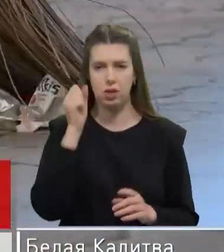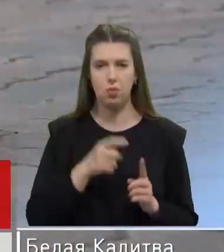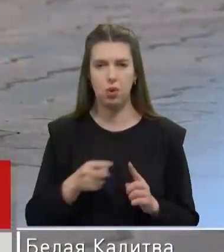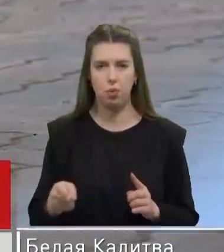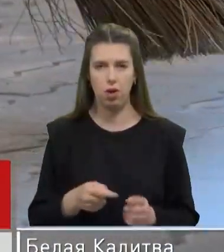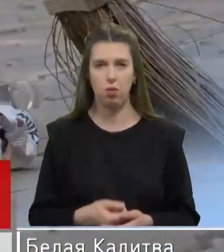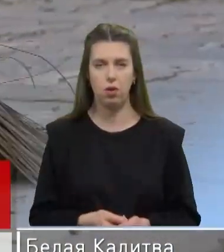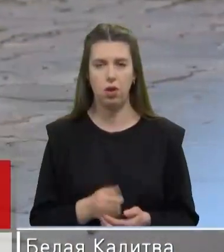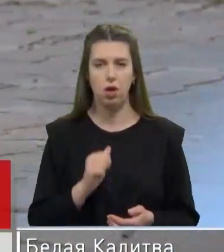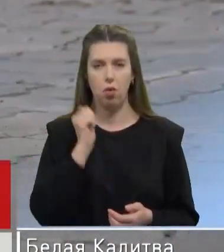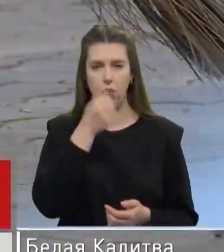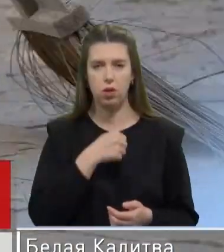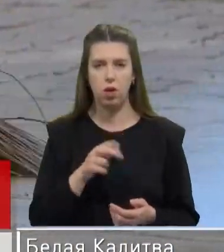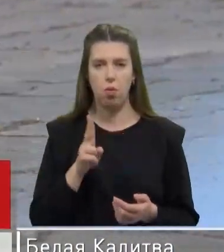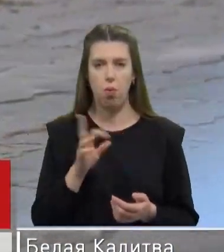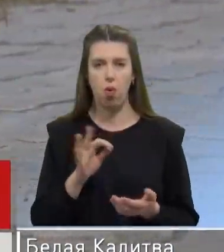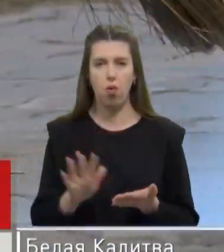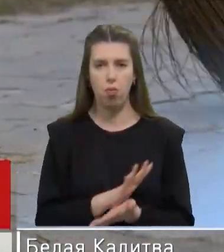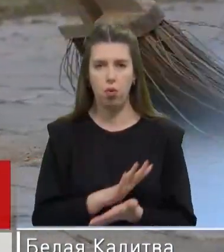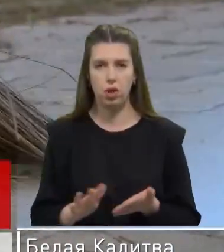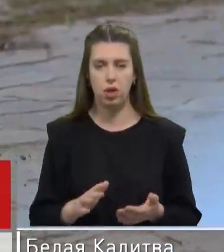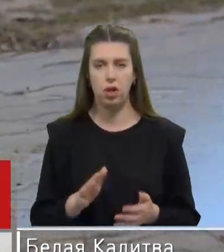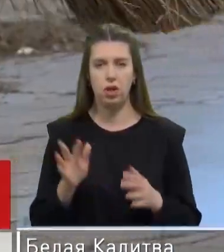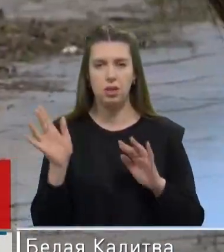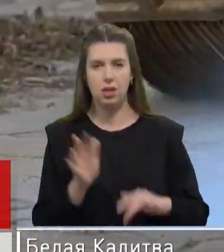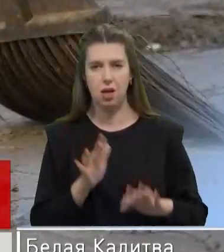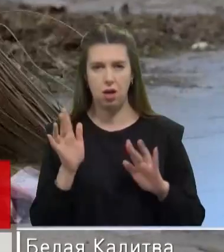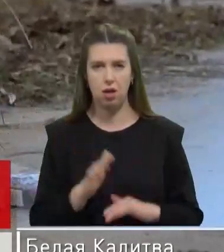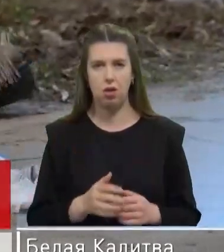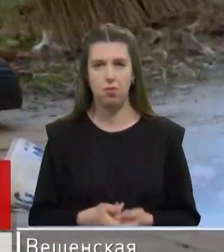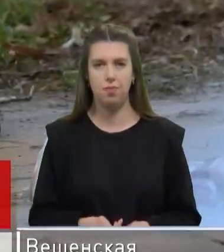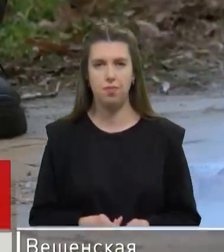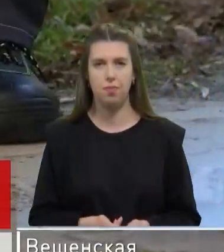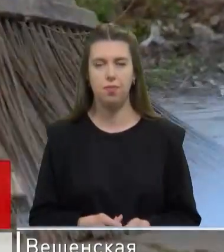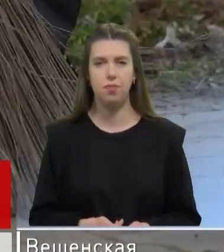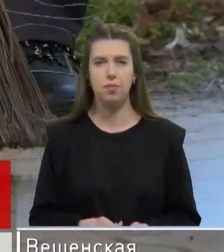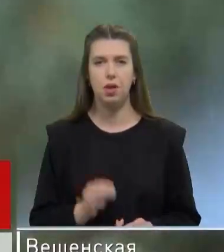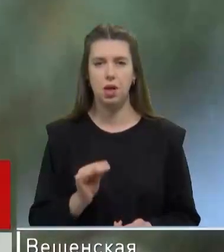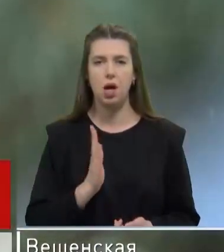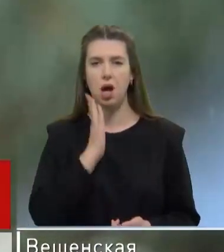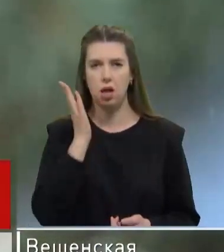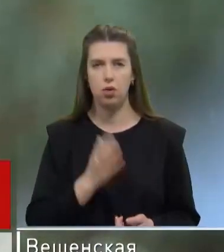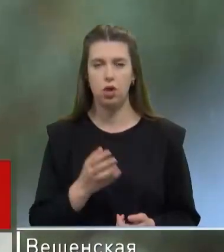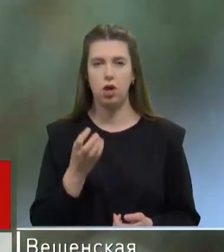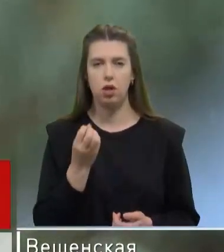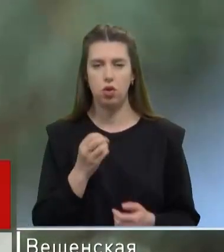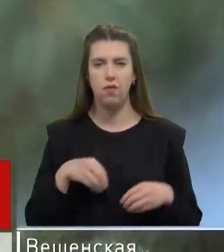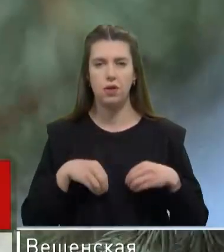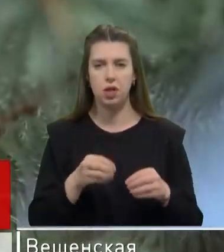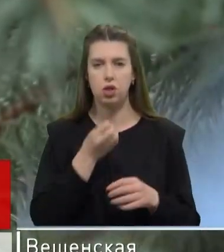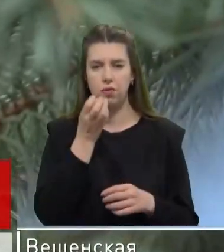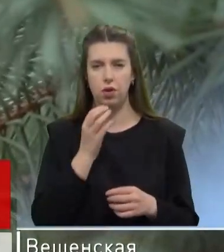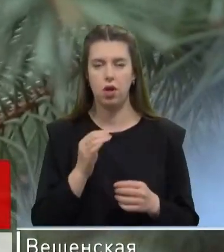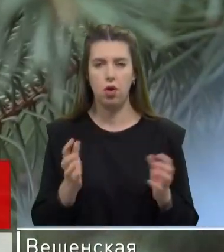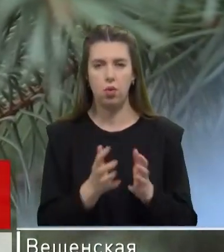время года по уборке снега и гололеда. А еще они высаживают цветы